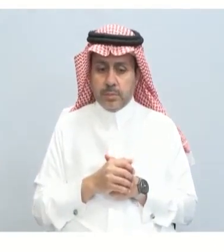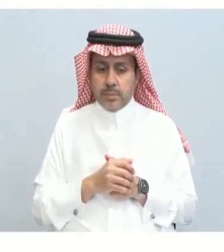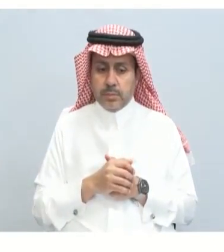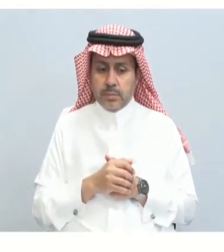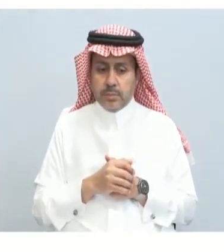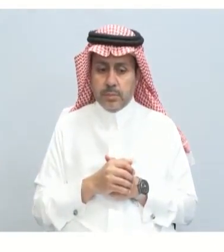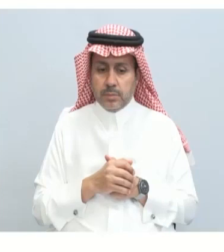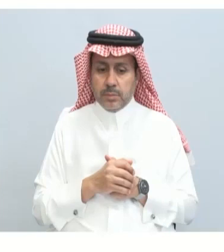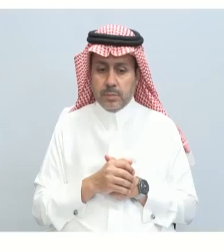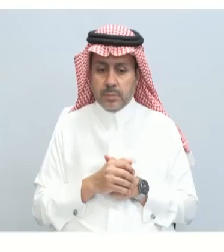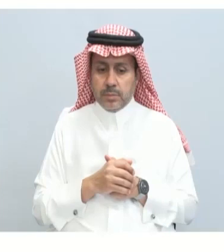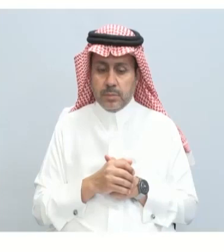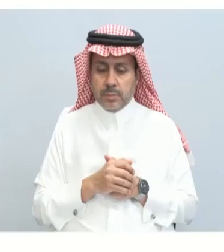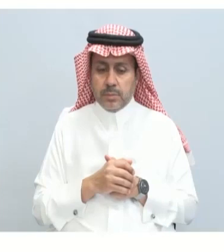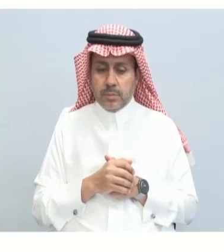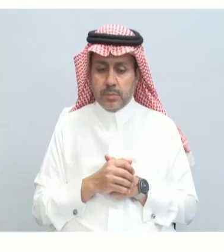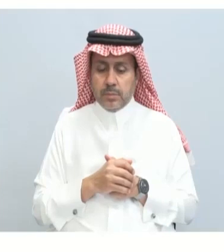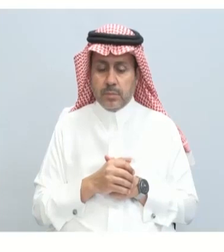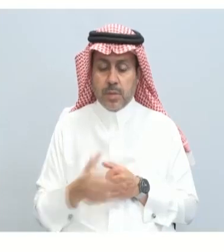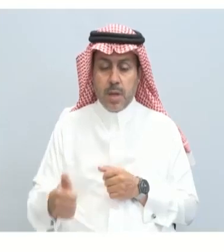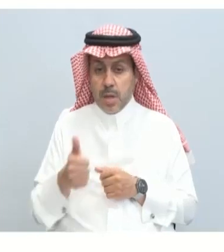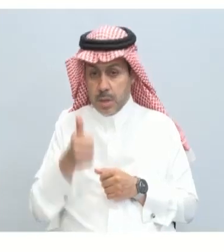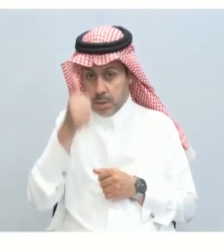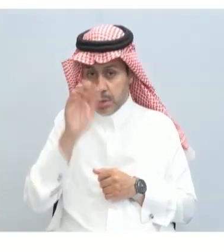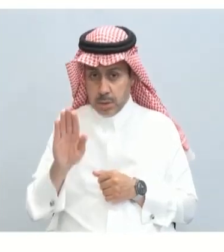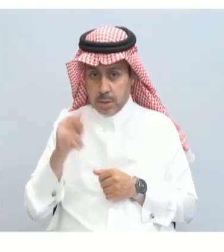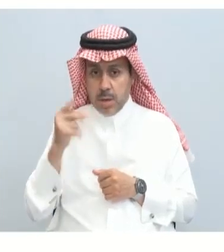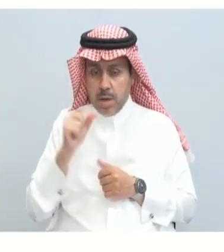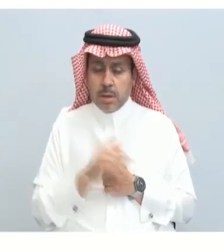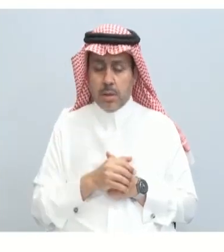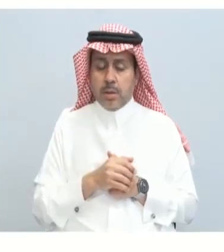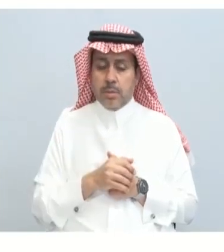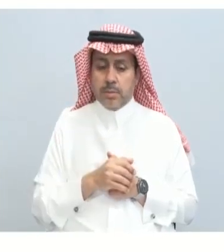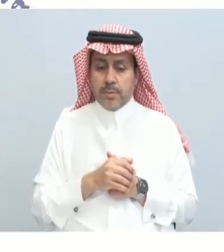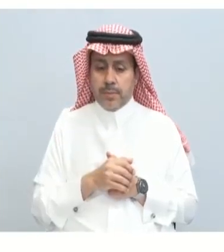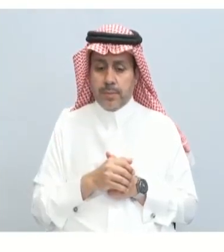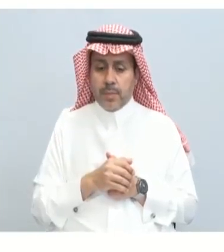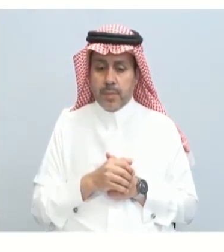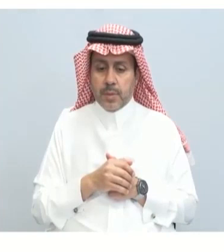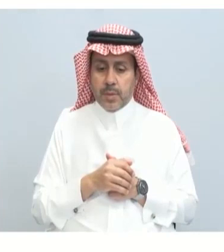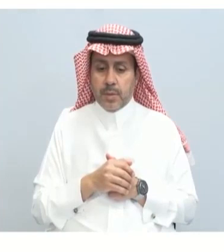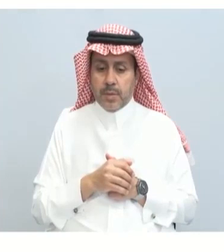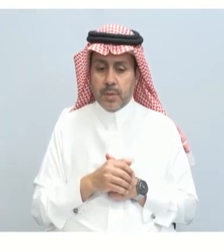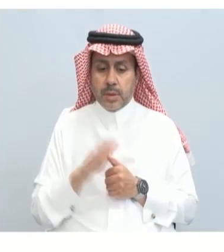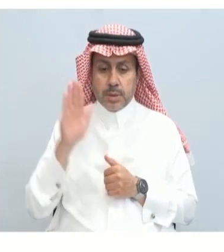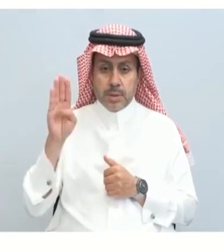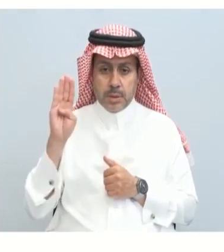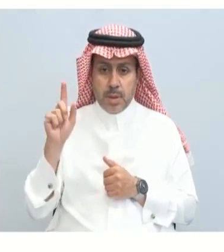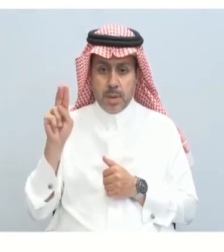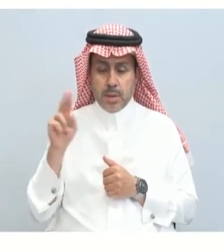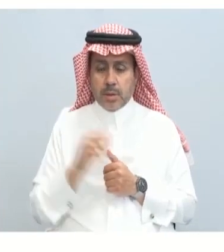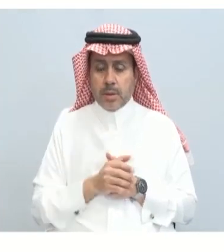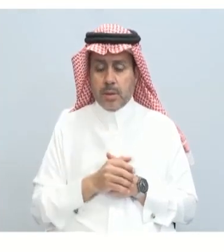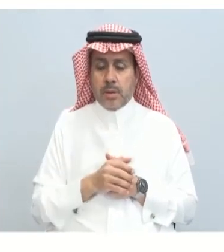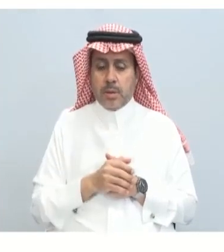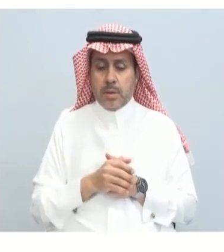يرهبون اين الاستعاره احسنتم هنا الاستعاره في سكت عن موسى الغضب